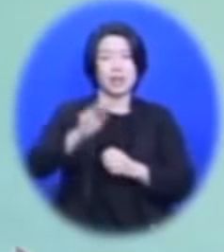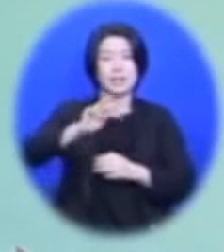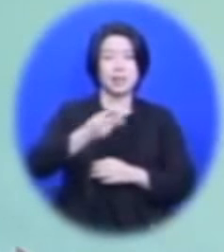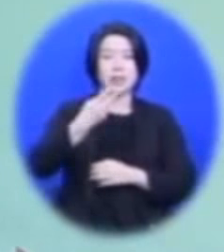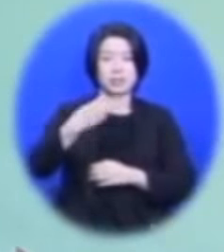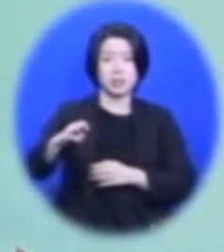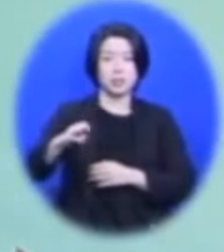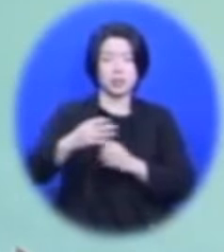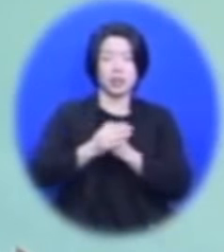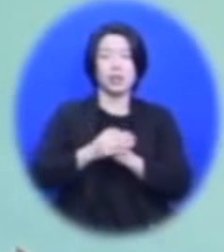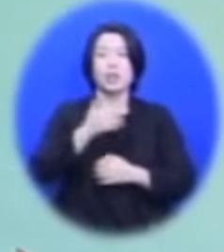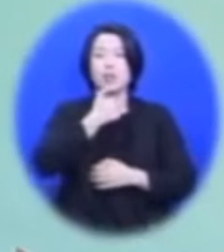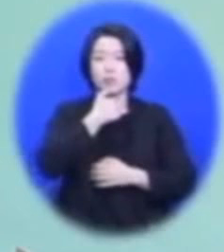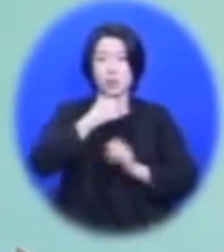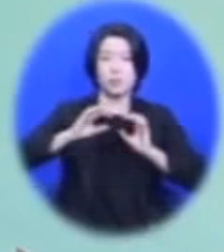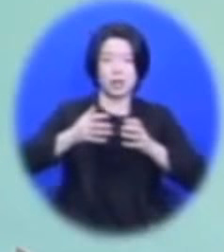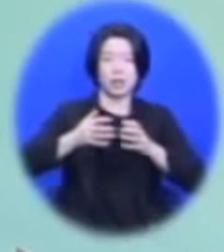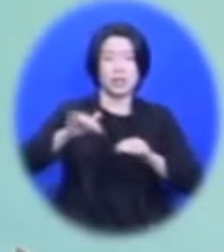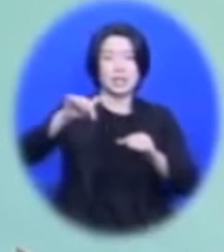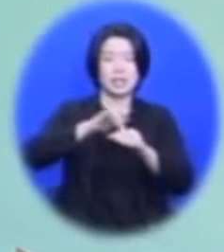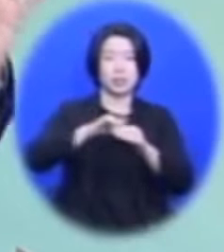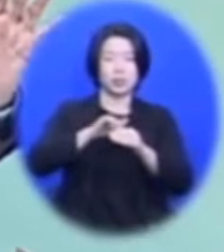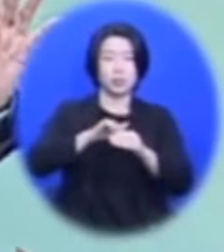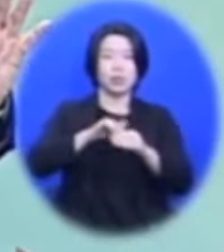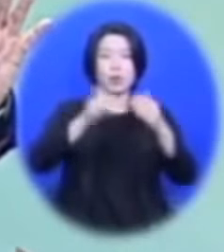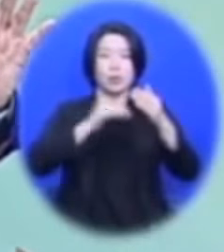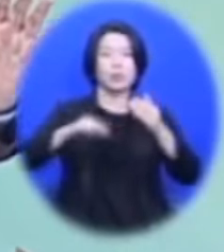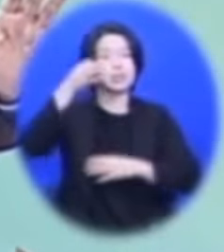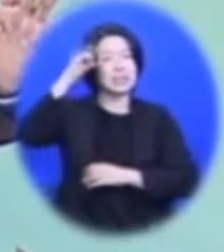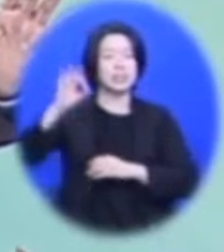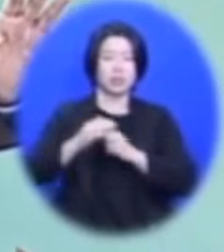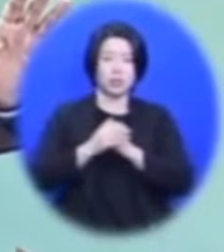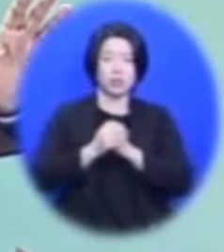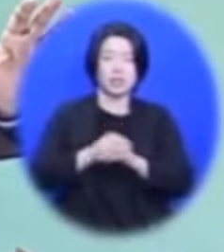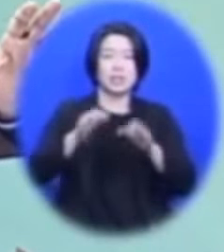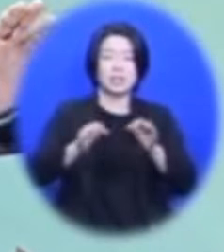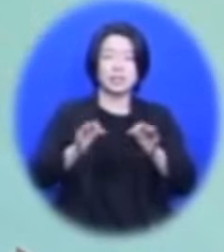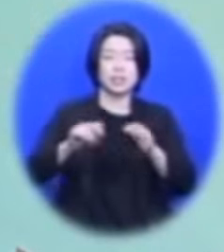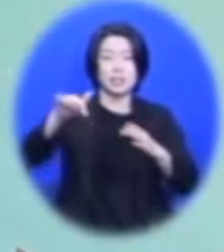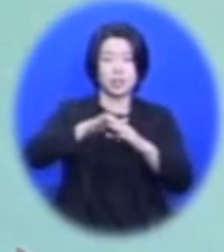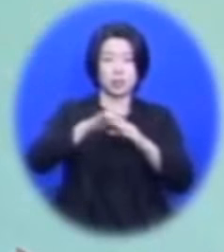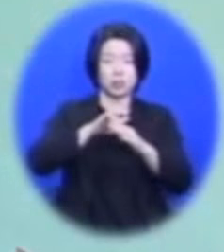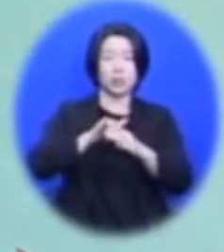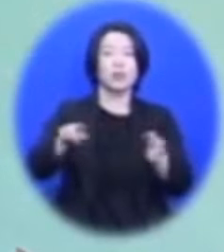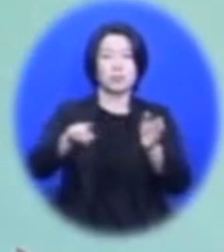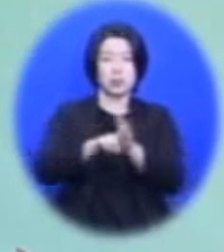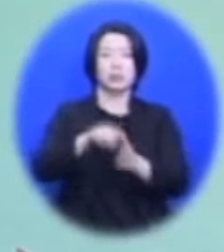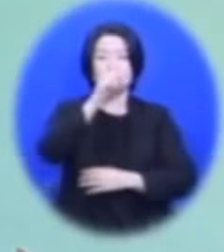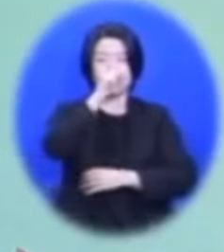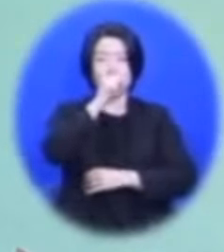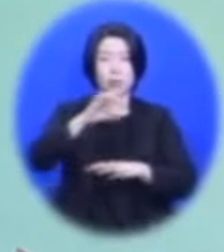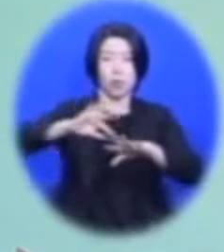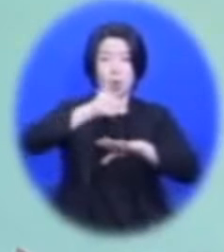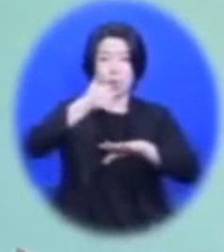313년에 로마가 기독교를 공인합니다. 이제는 기독교를 믿어도 좋다고